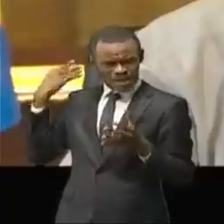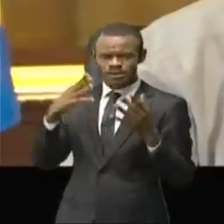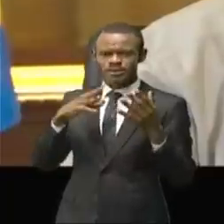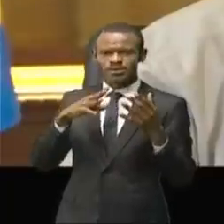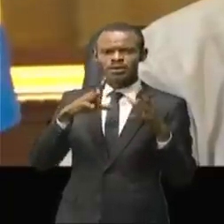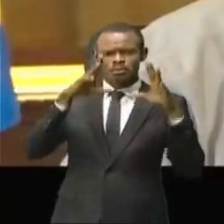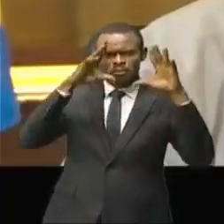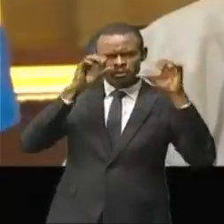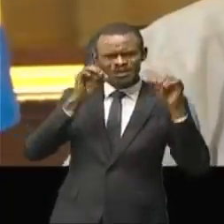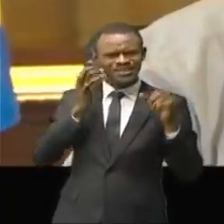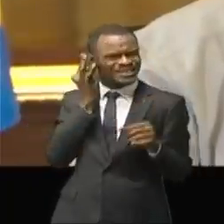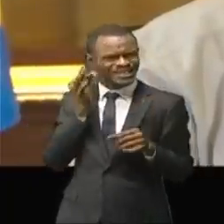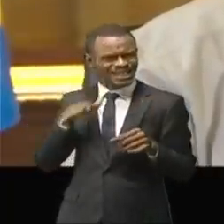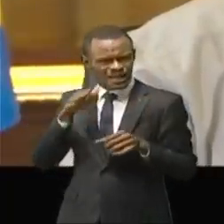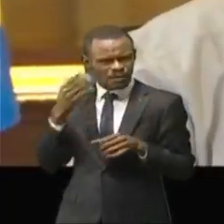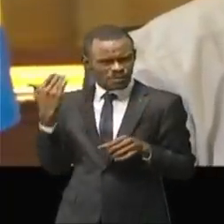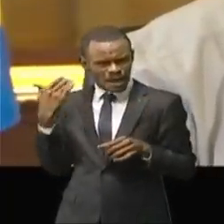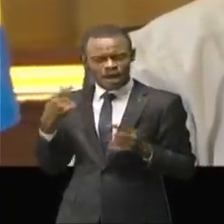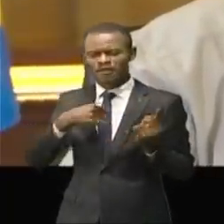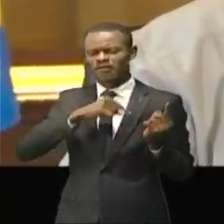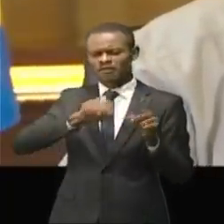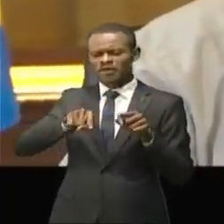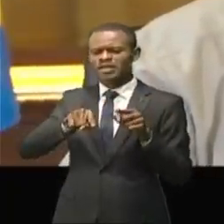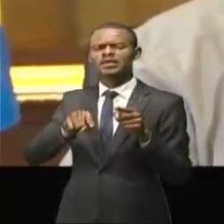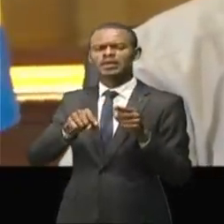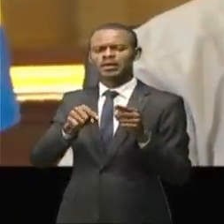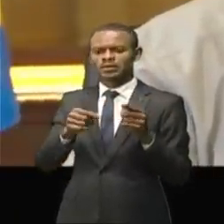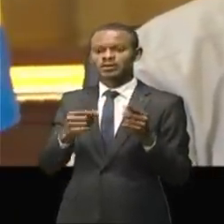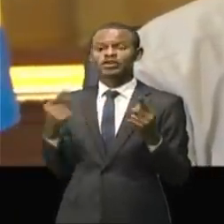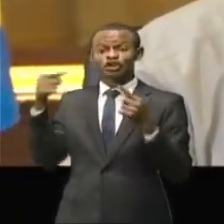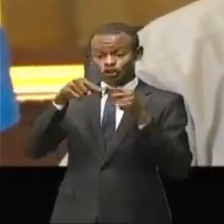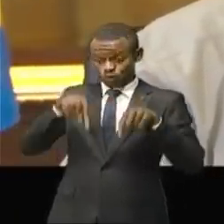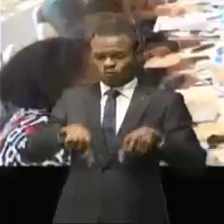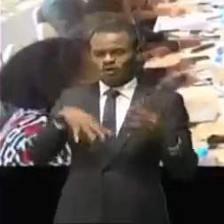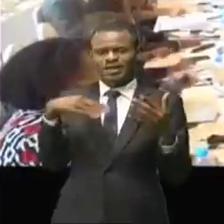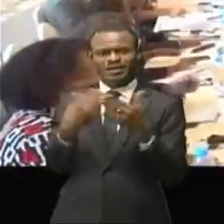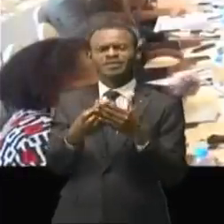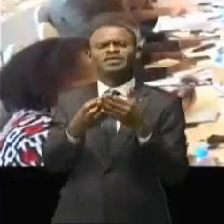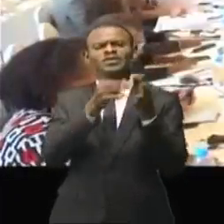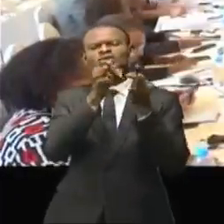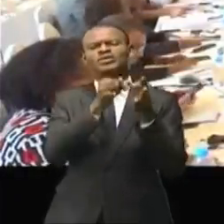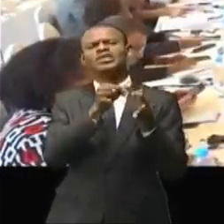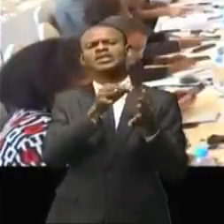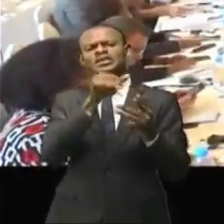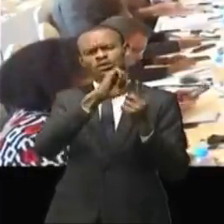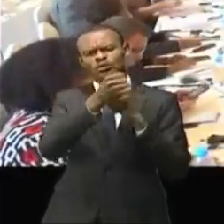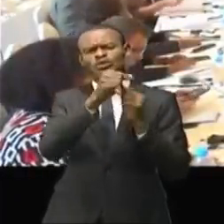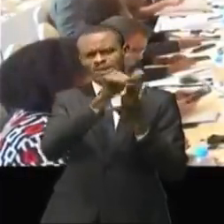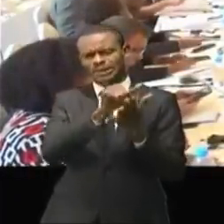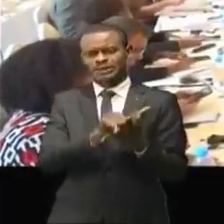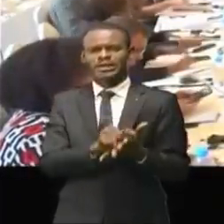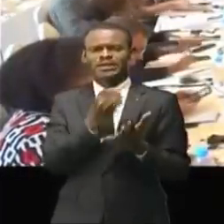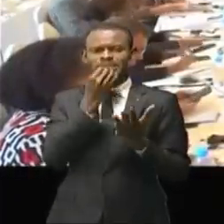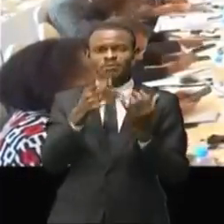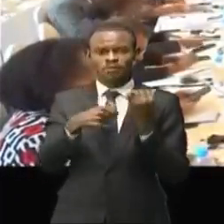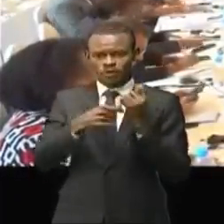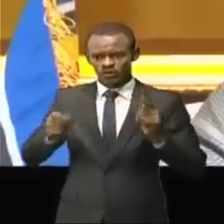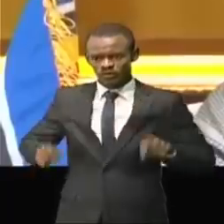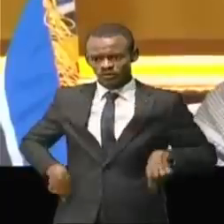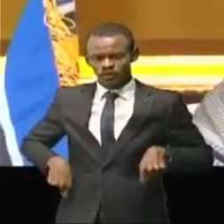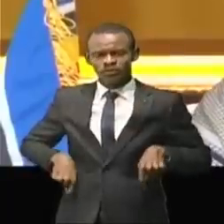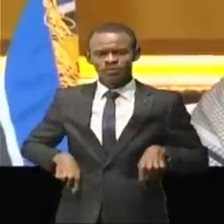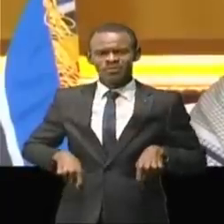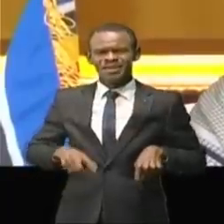ou kenyata les nombres de déplacés internes est passé de 200 000 à plus de 2 millions 3000